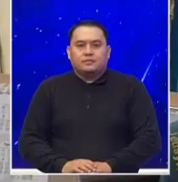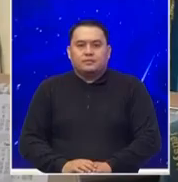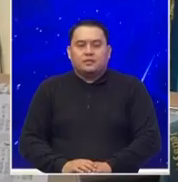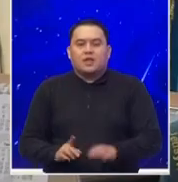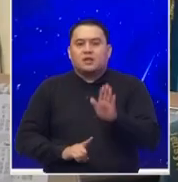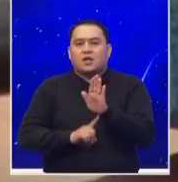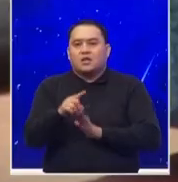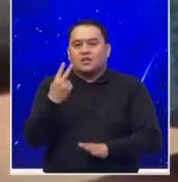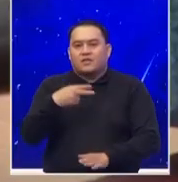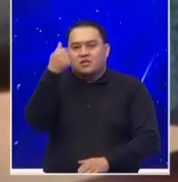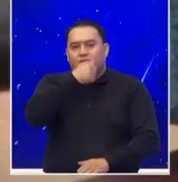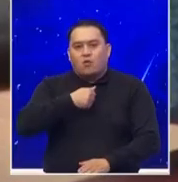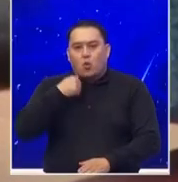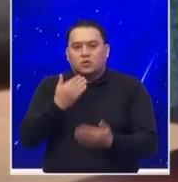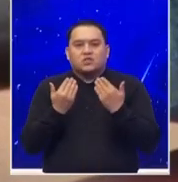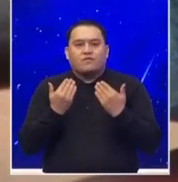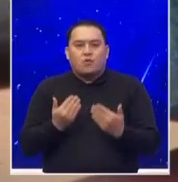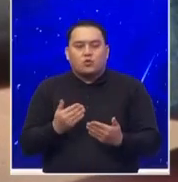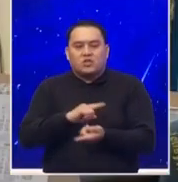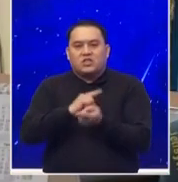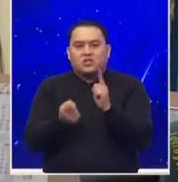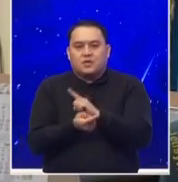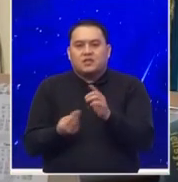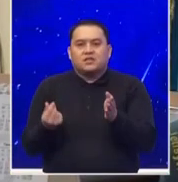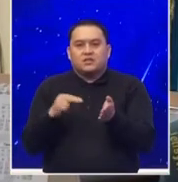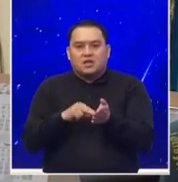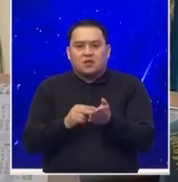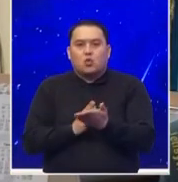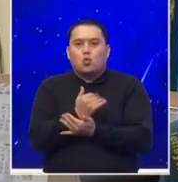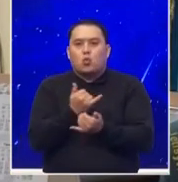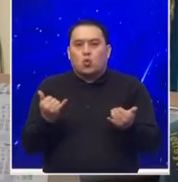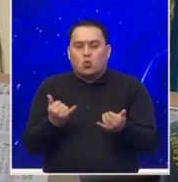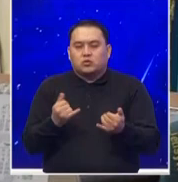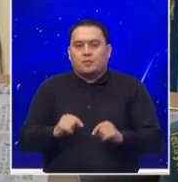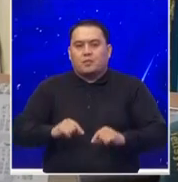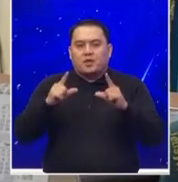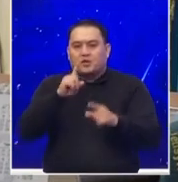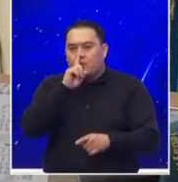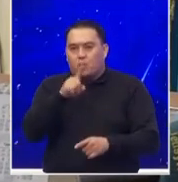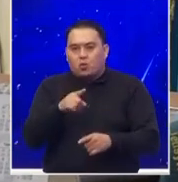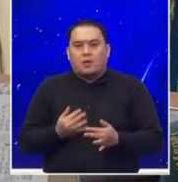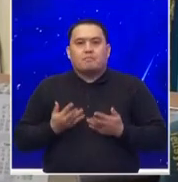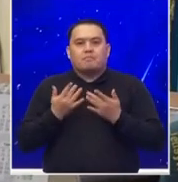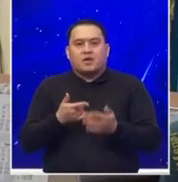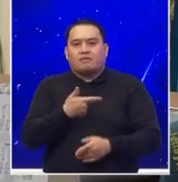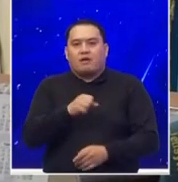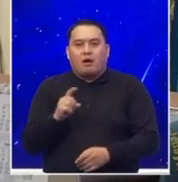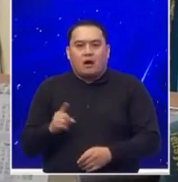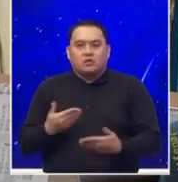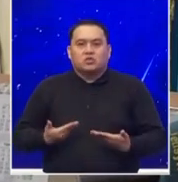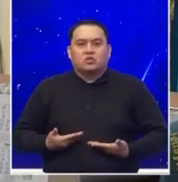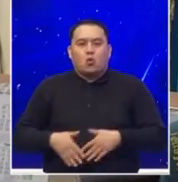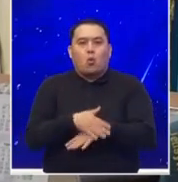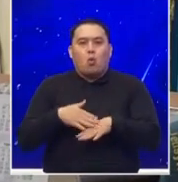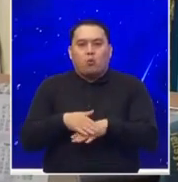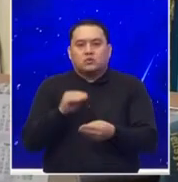Начиная с 2020 года и по сегодняшний день изменения тарифов на коммунальные услуги не предвидится. Оплата за потребление природного газа для жителей